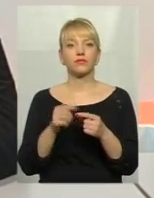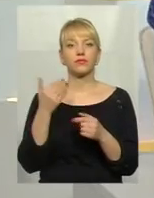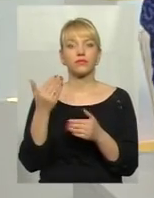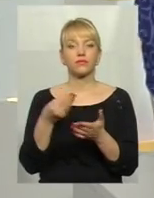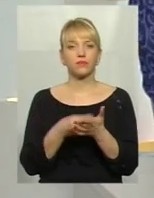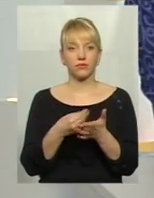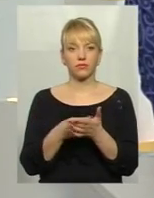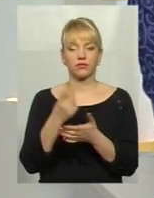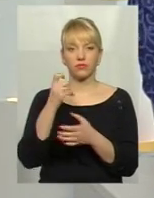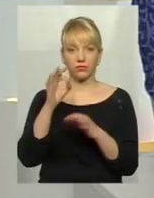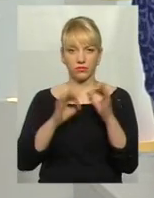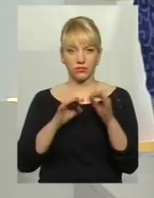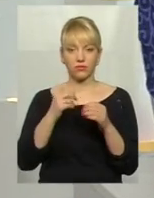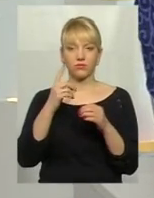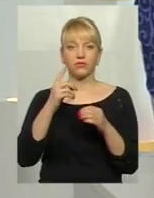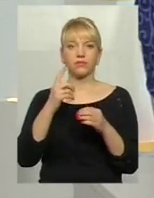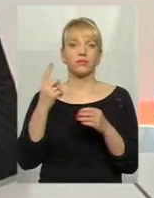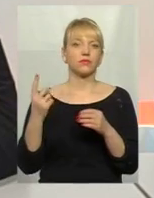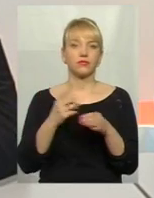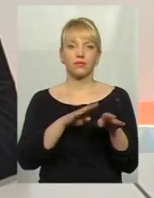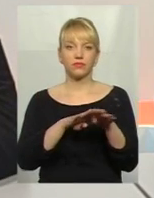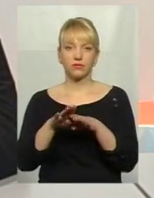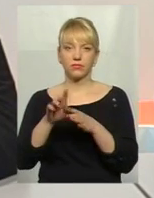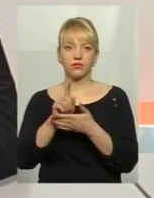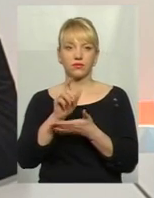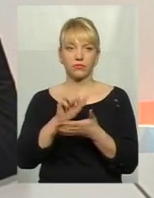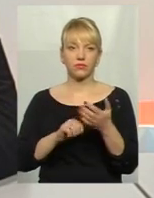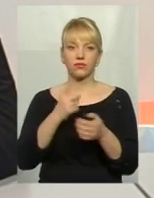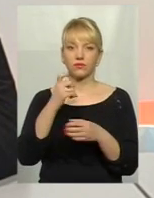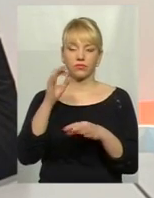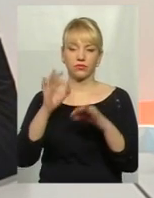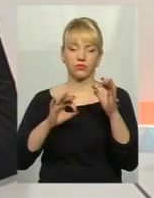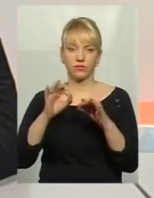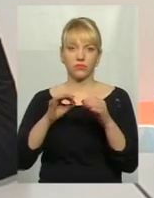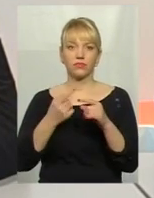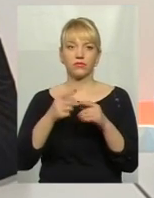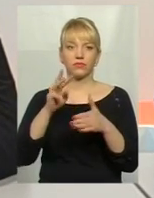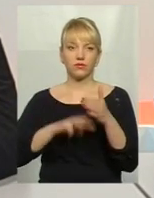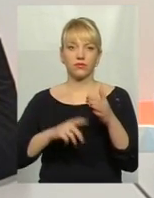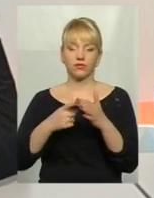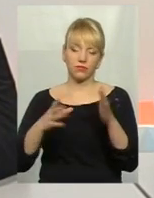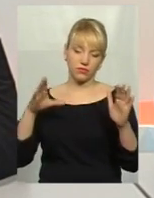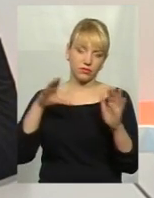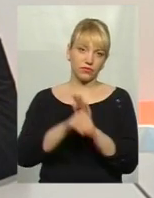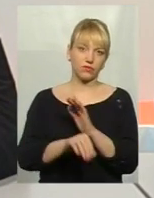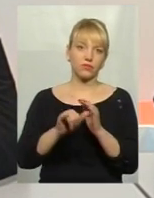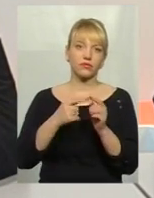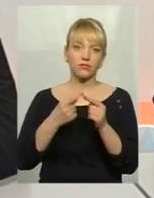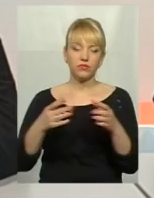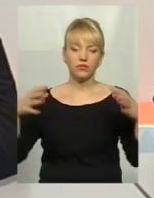бюджет. 100% єдиного податку і 100% цих штрафів зараховуються до бюджету об'єднаної громади.